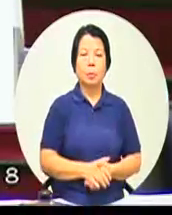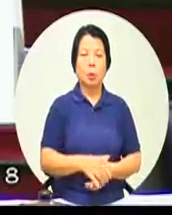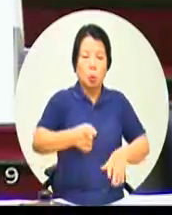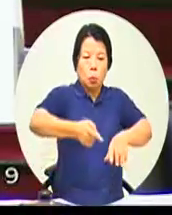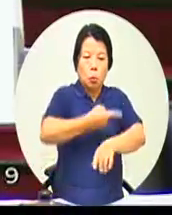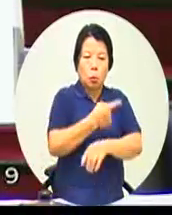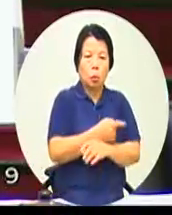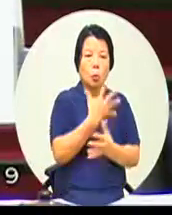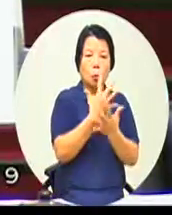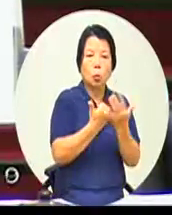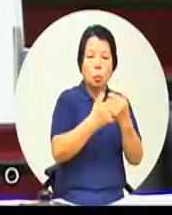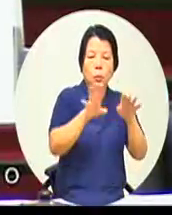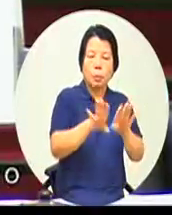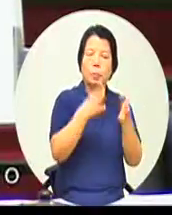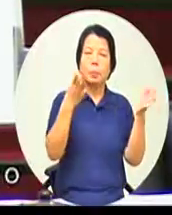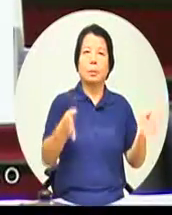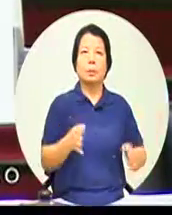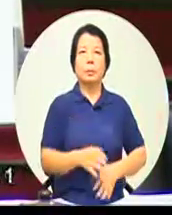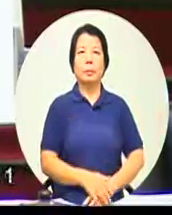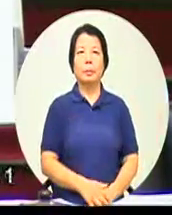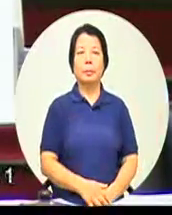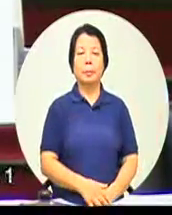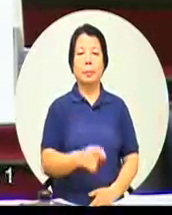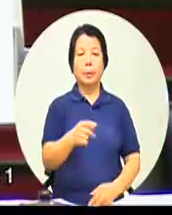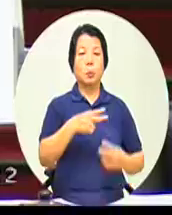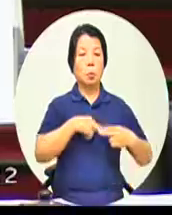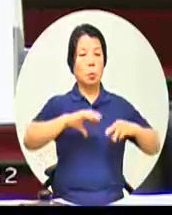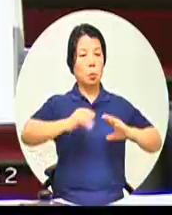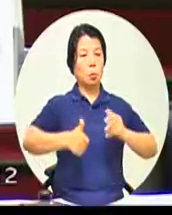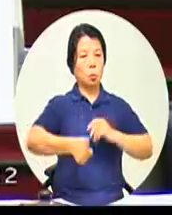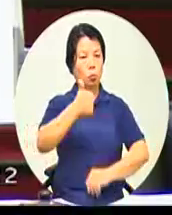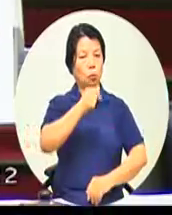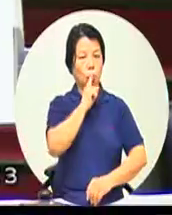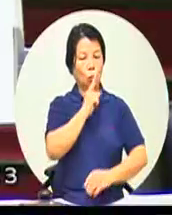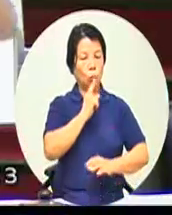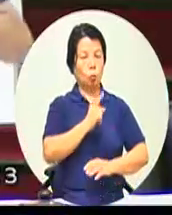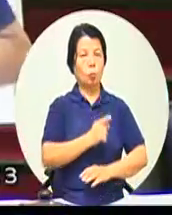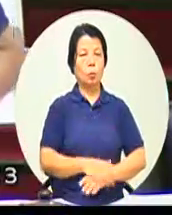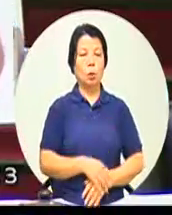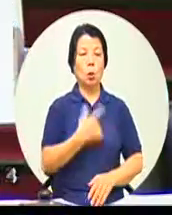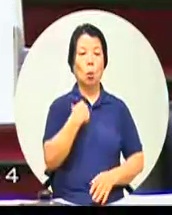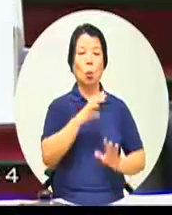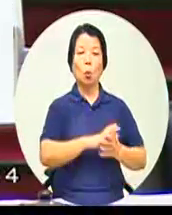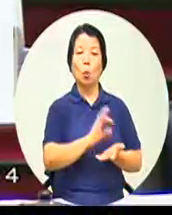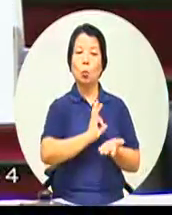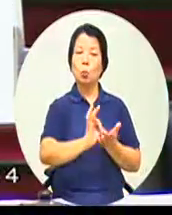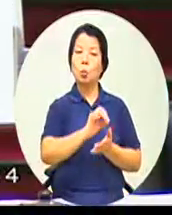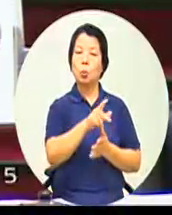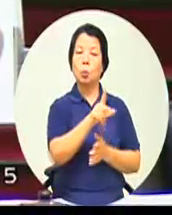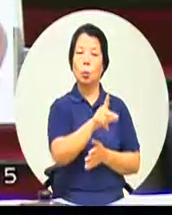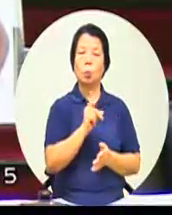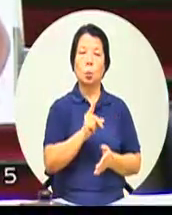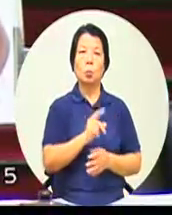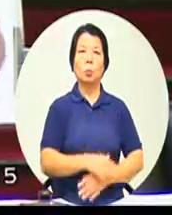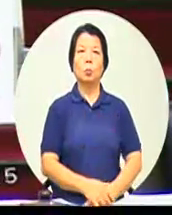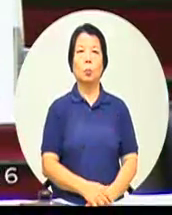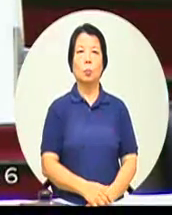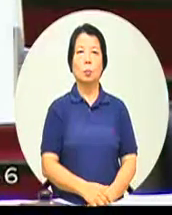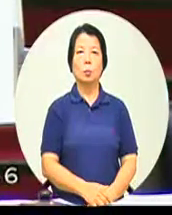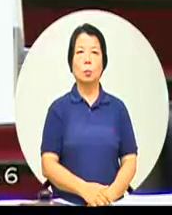安从孩子开始。这是蔡总统讲的哈，我把它引用过来。好，我们看一